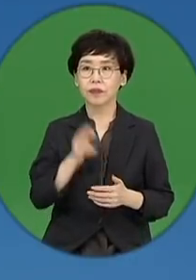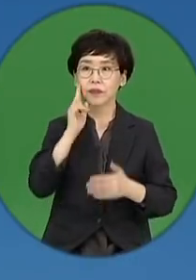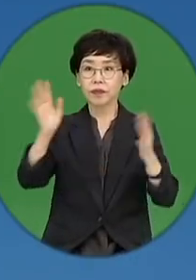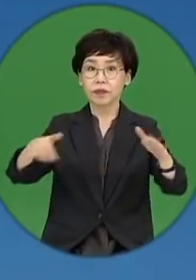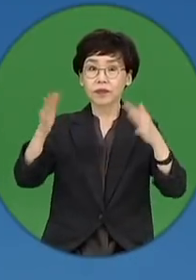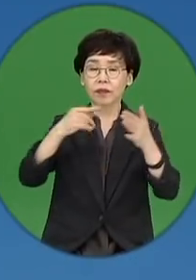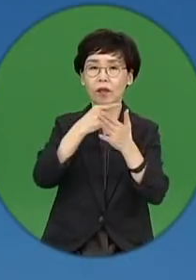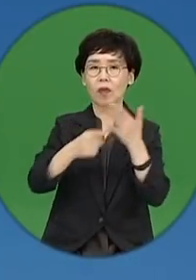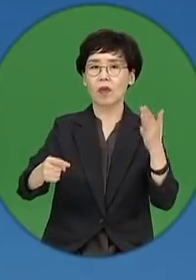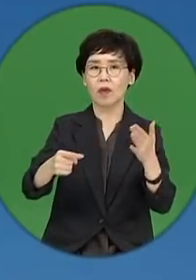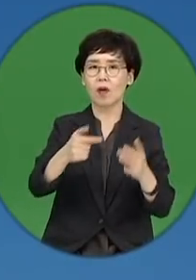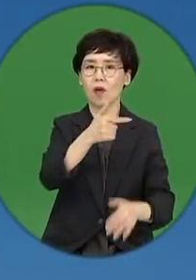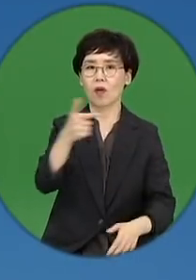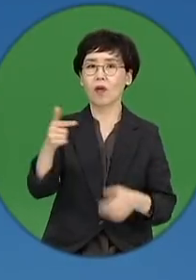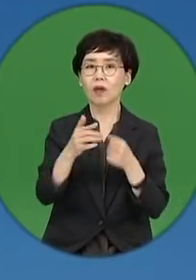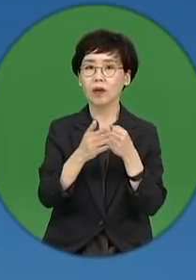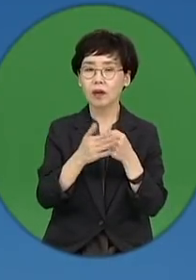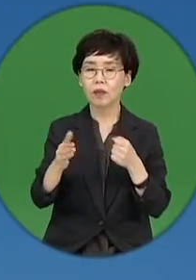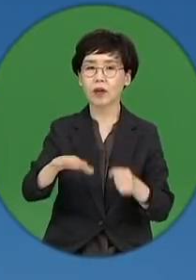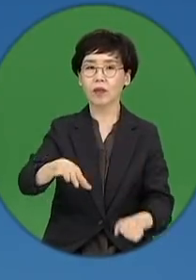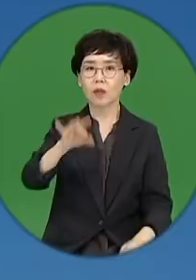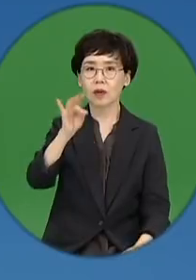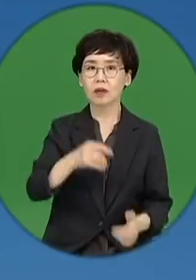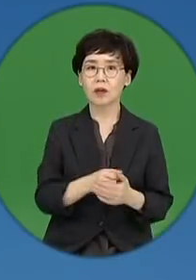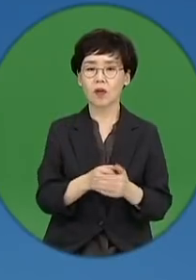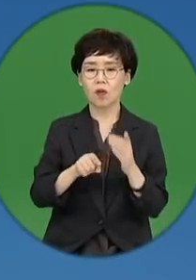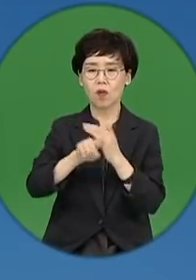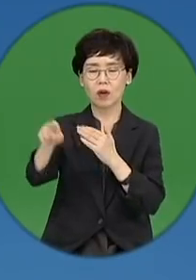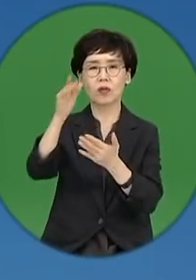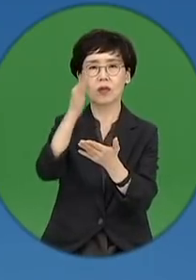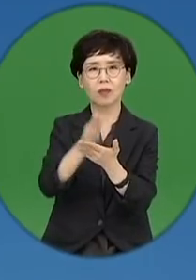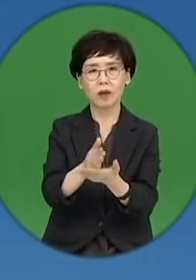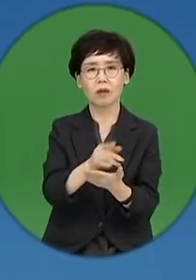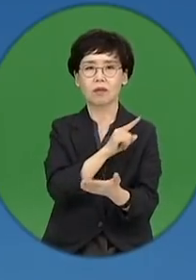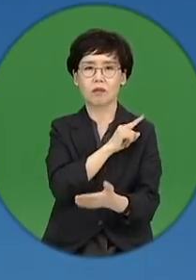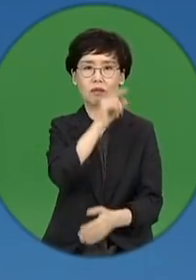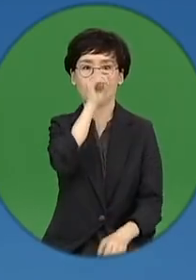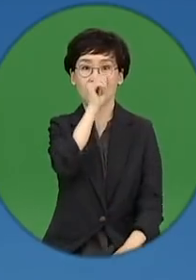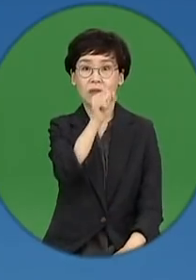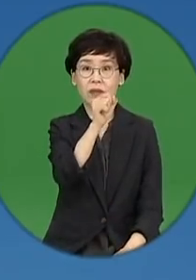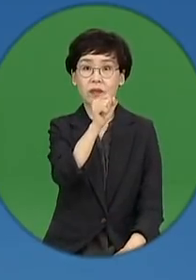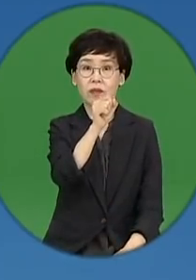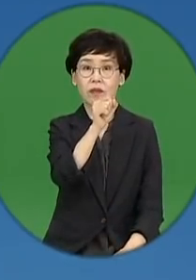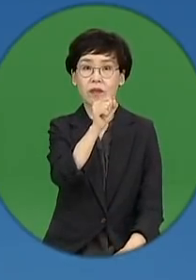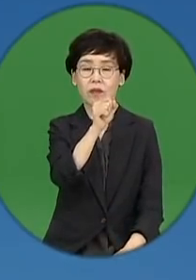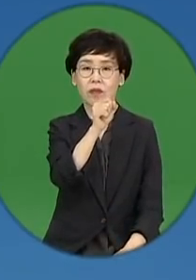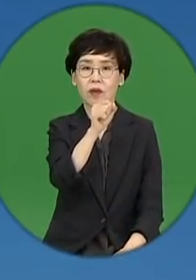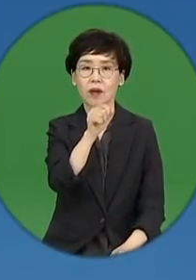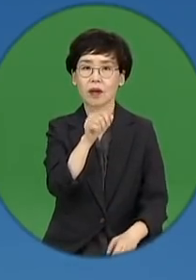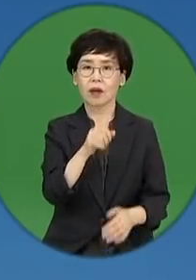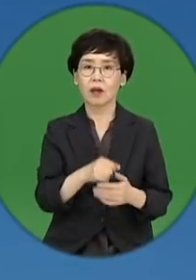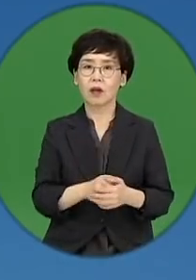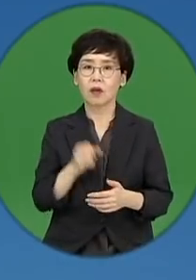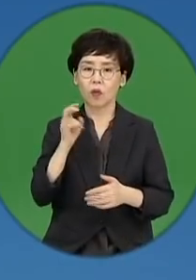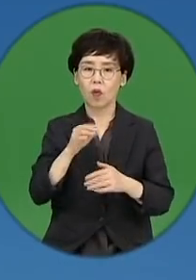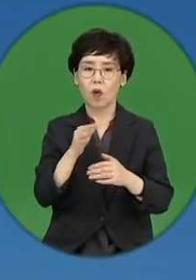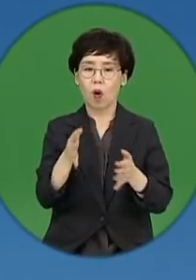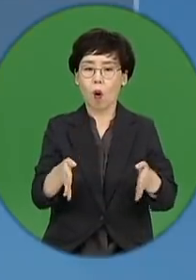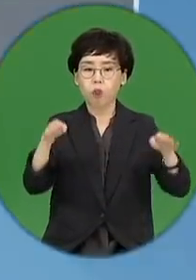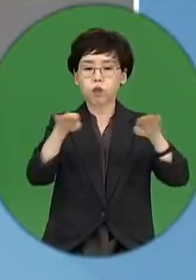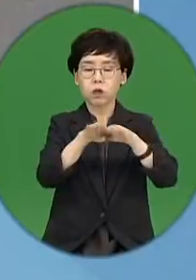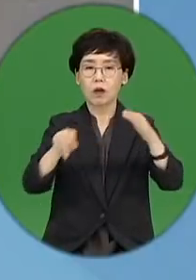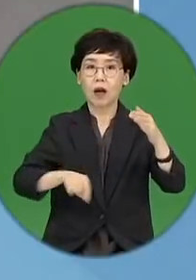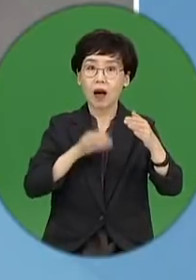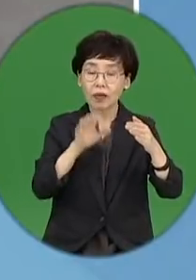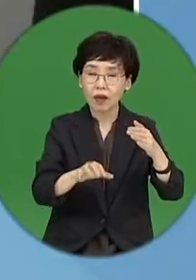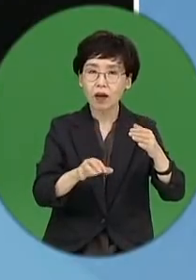굉장히 지금 많기 때문에 일단 외출을 삼가주시는 게 제일 좋고요. 내부, 차량 내부나 뭐 건물 내부에서 강풍